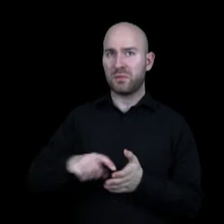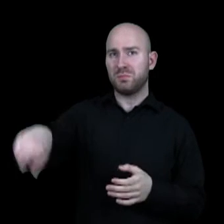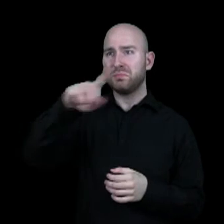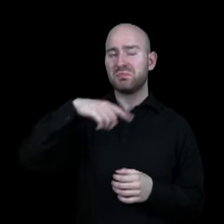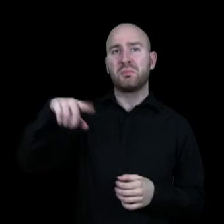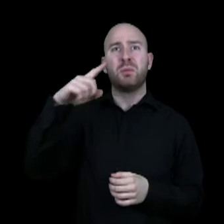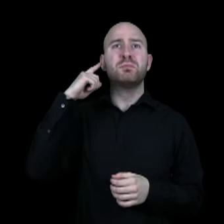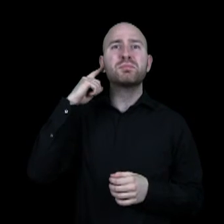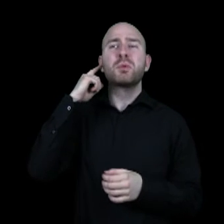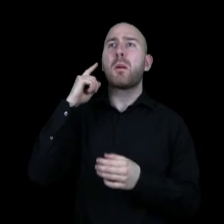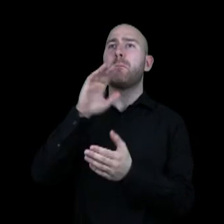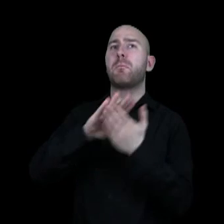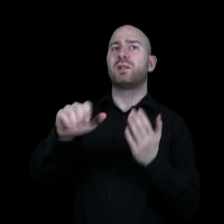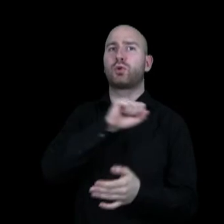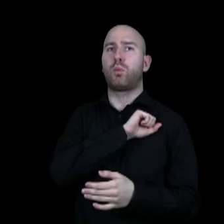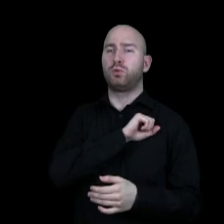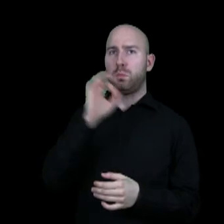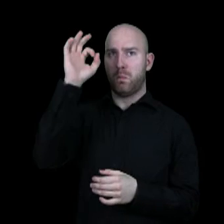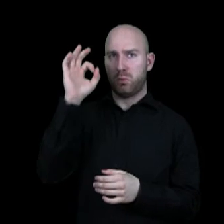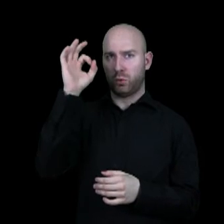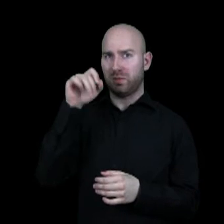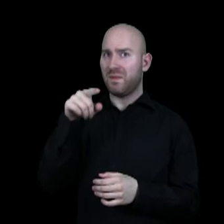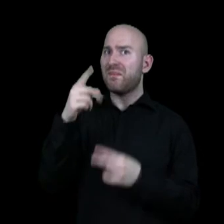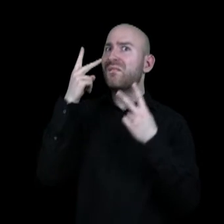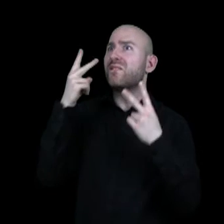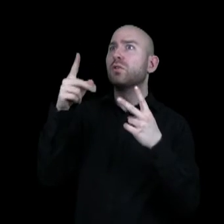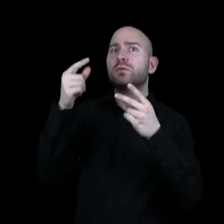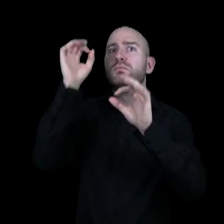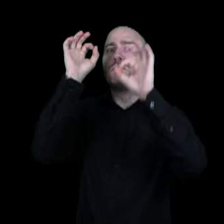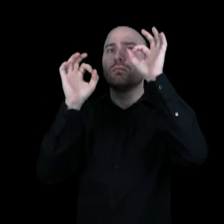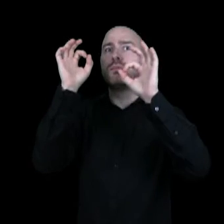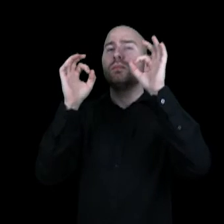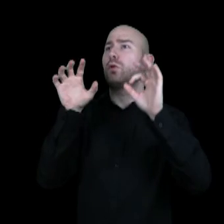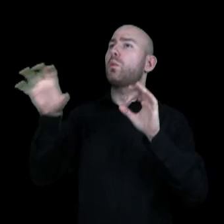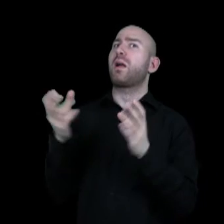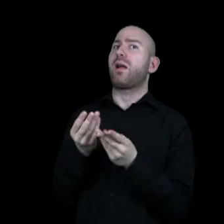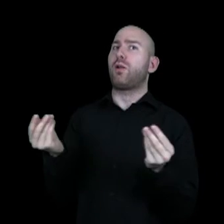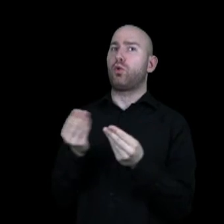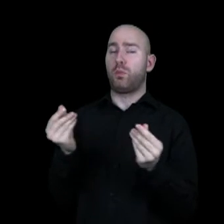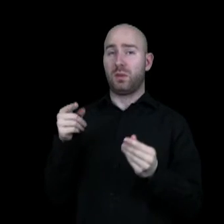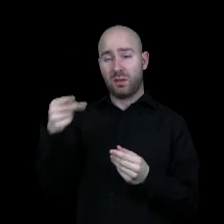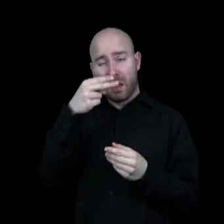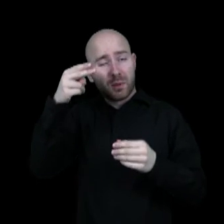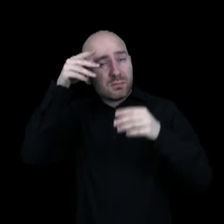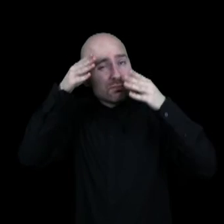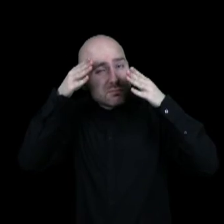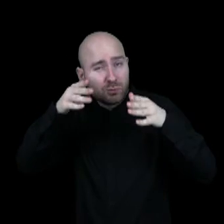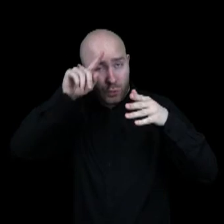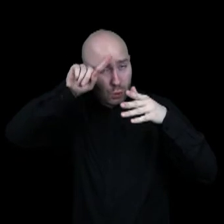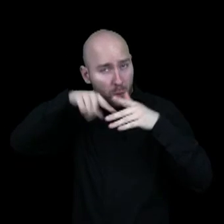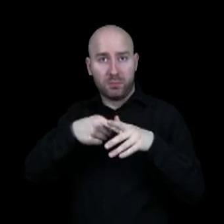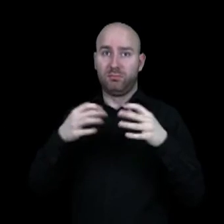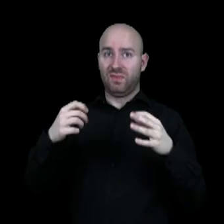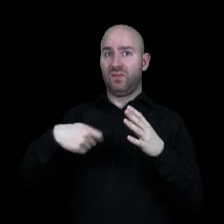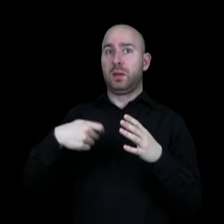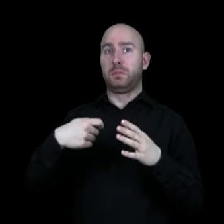wciąż słyszymy o stopie bezrobocia to bardzo ważny wskaźnik ekonomiczny Chciałbym zgłębić się w ten temat i pokazać jak